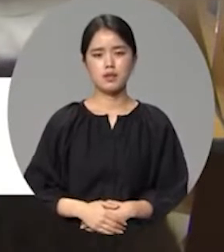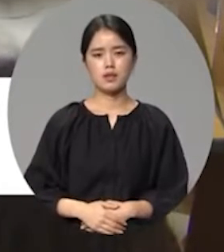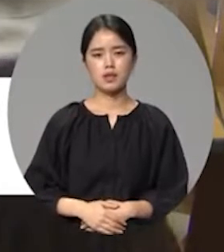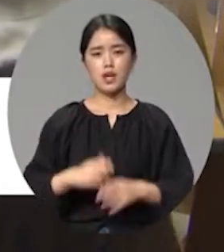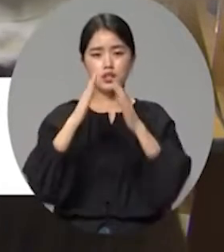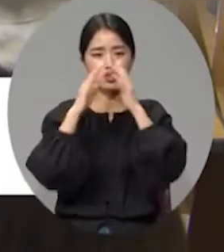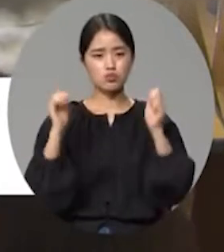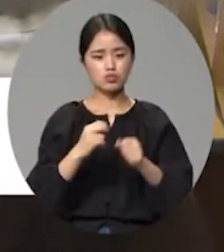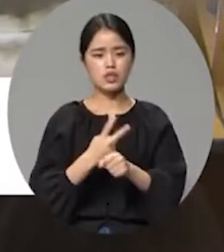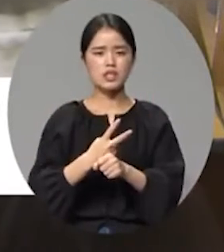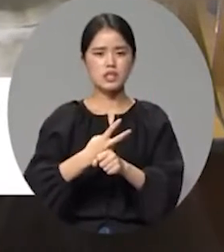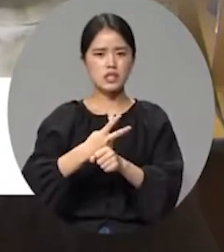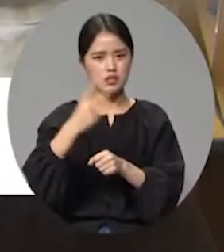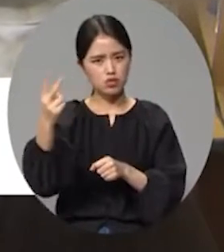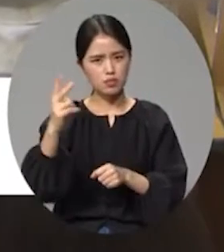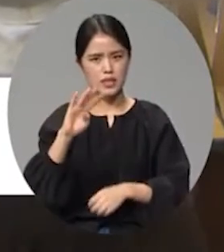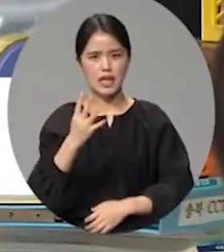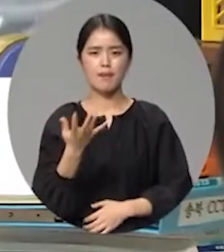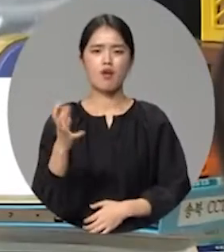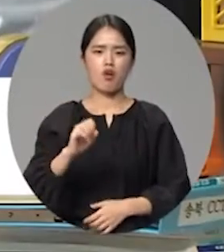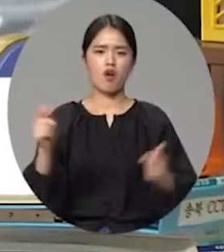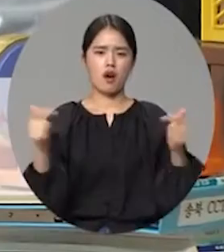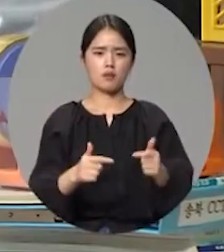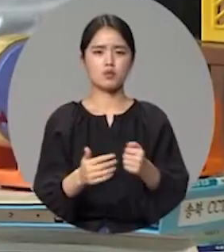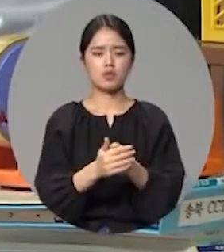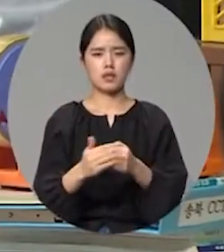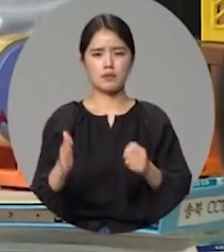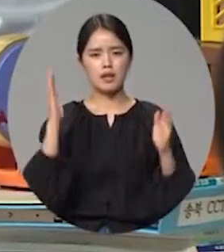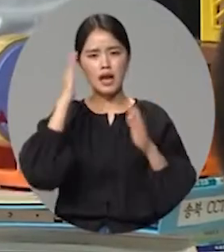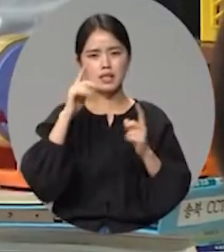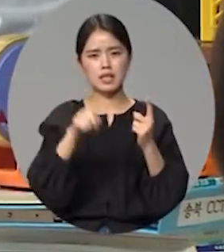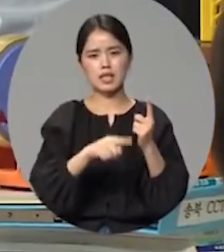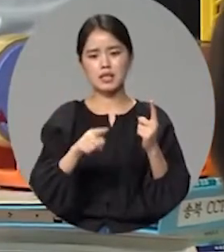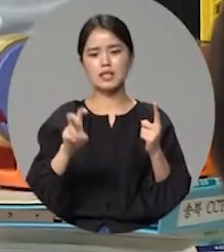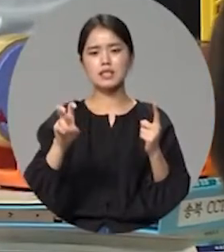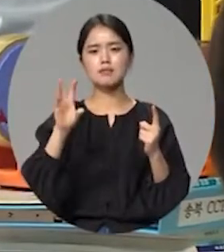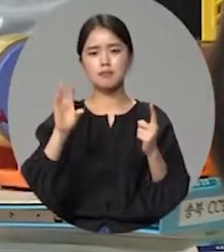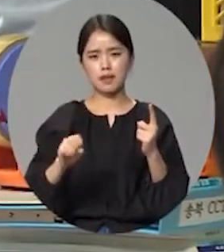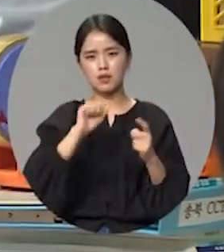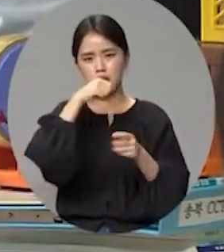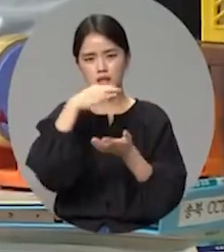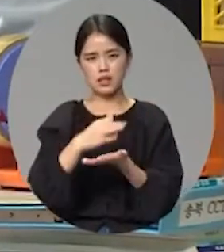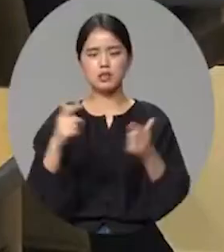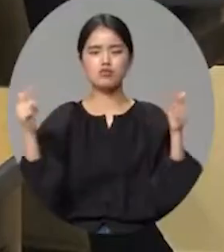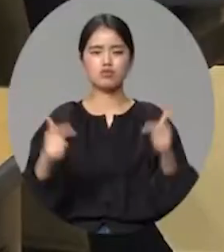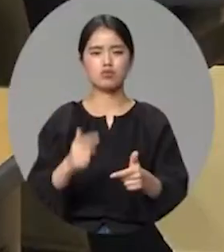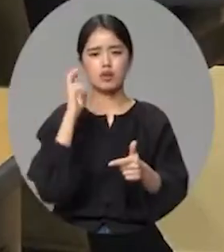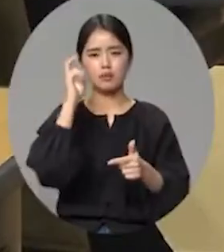뒤에는 400억원 가량 감소가 예상돼 학생 1인당 20만원의 교육 예산이 줄어들 전망입니다